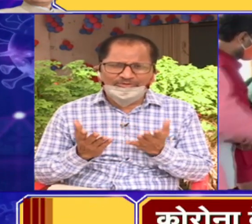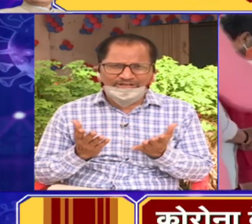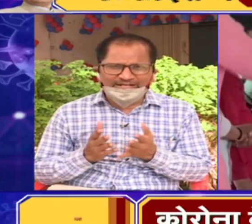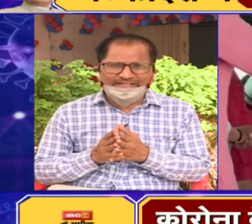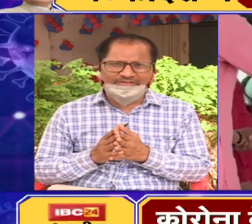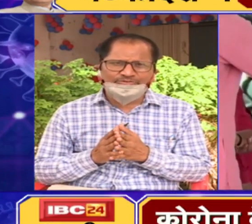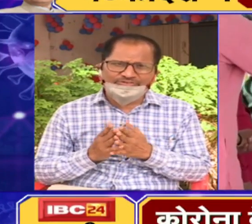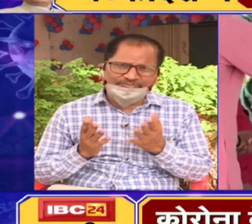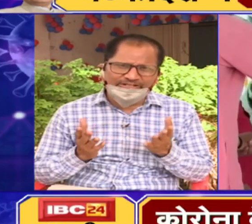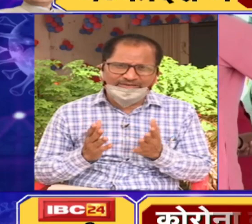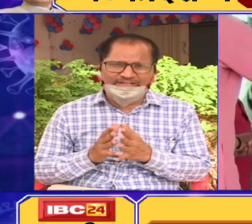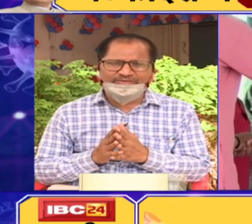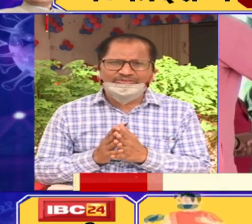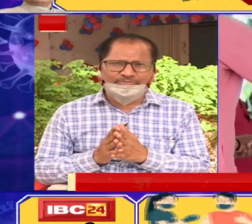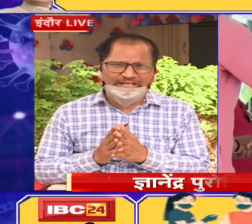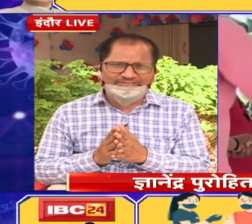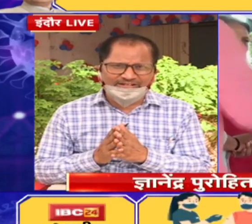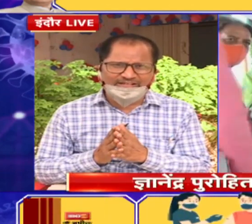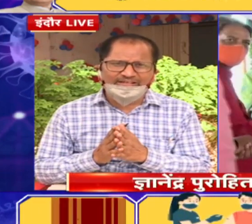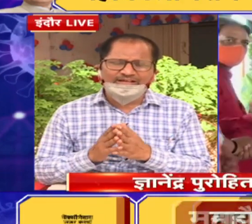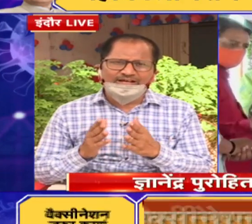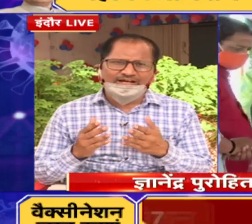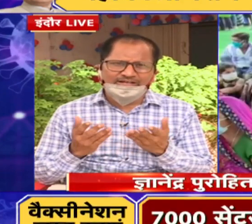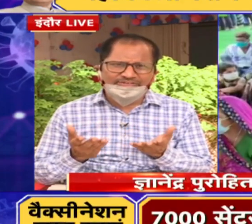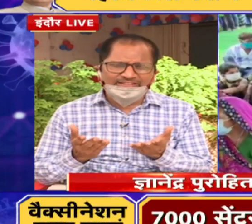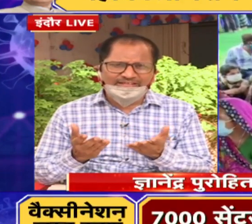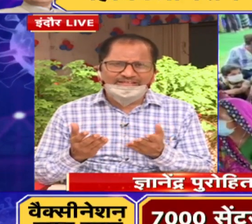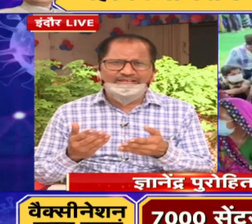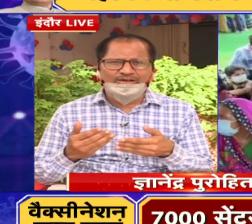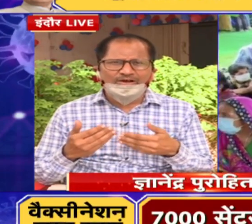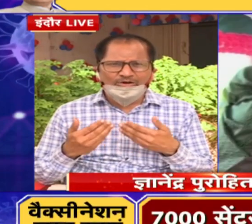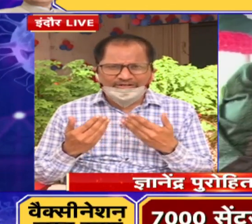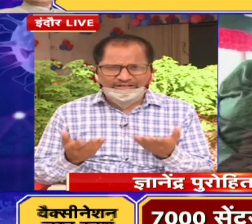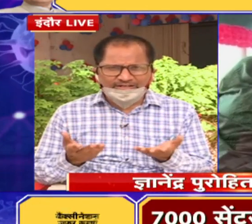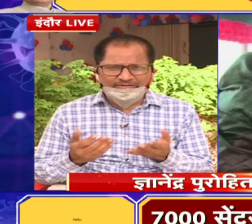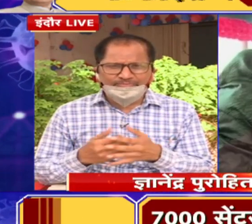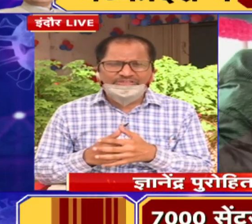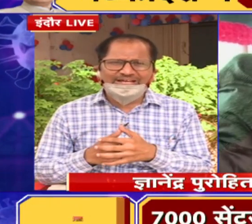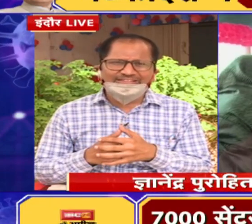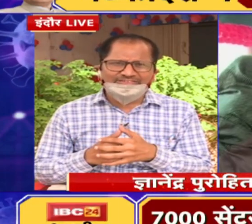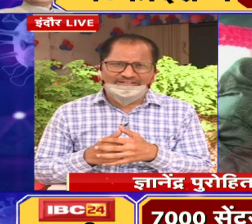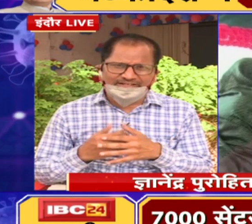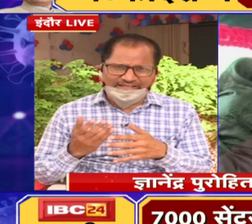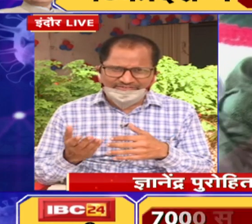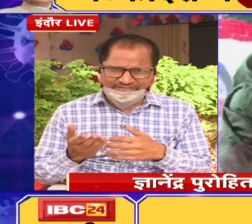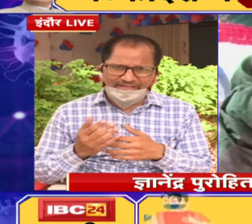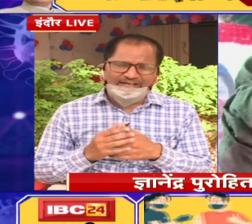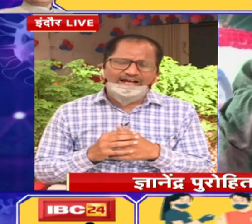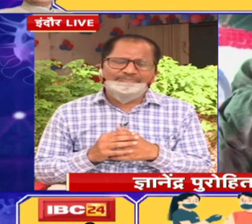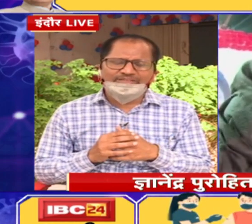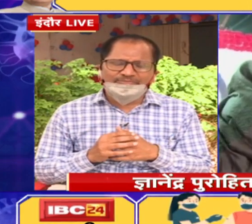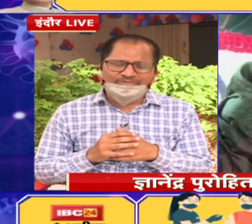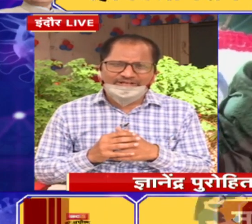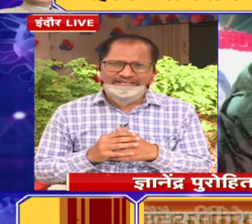जो हम लोग लगातार सोशल मीडिया के माध्यम से जो प्रयास कर रहे हैं, चाहते हैं कि और पंचायत स्तर तक, एक